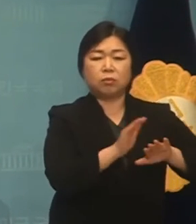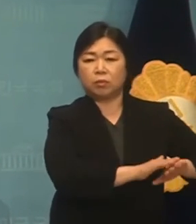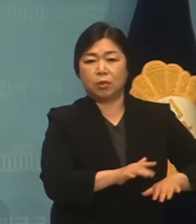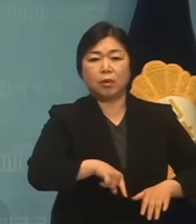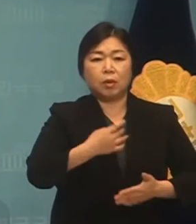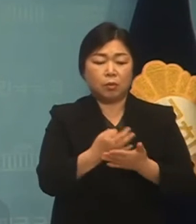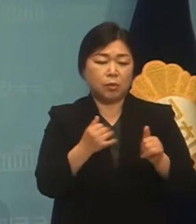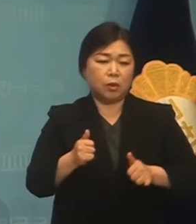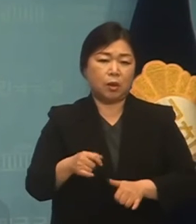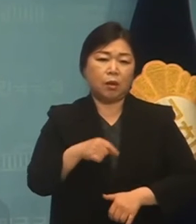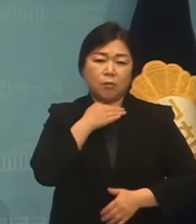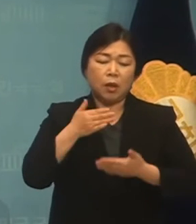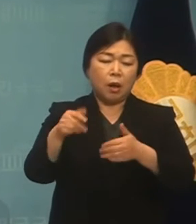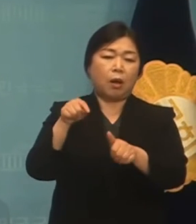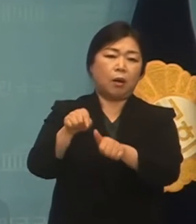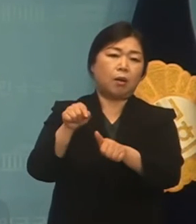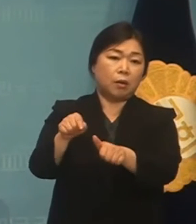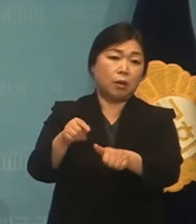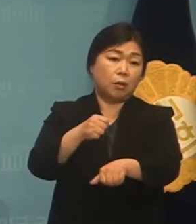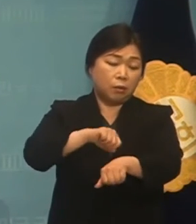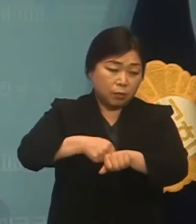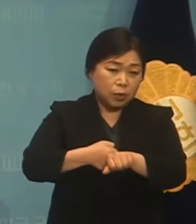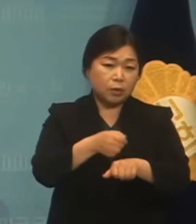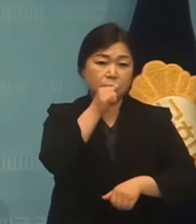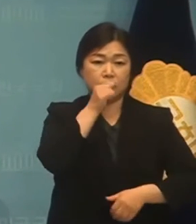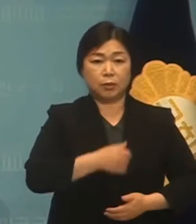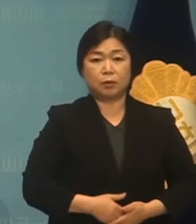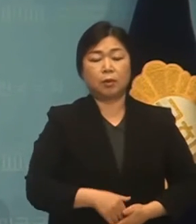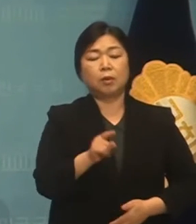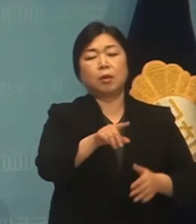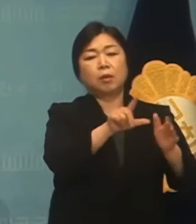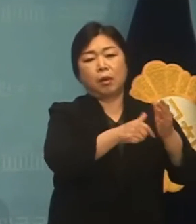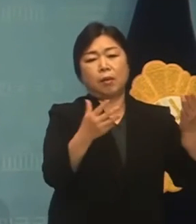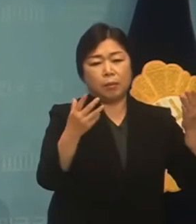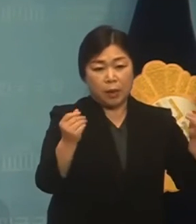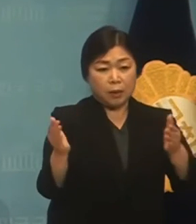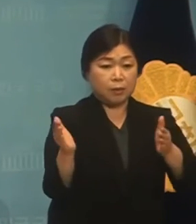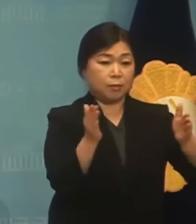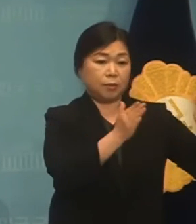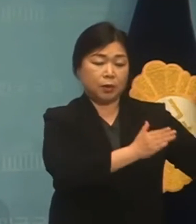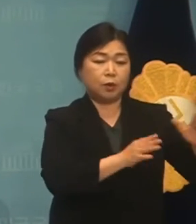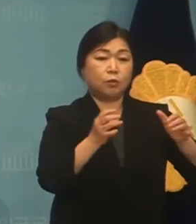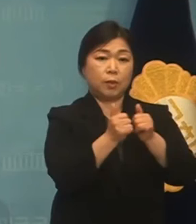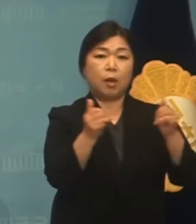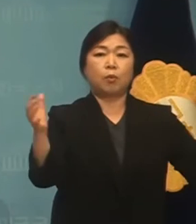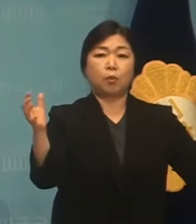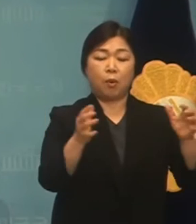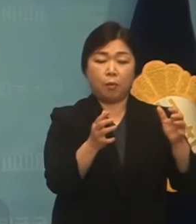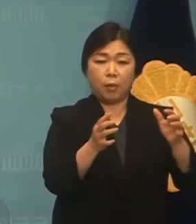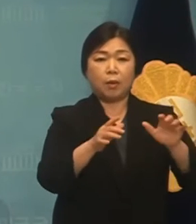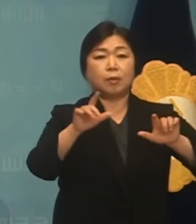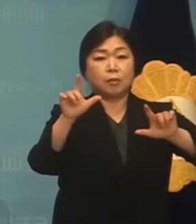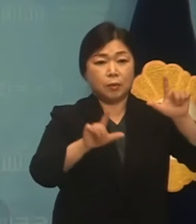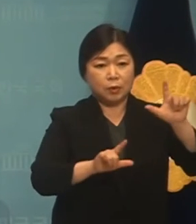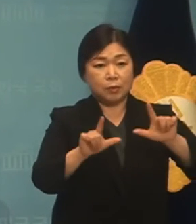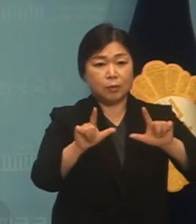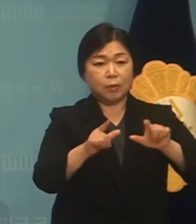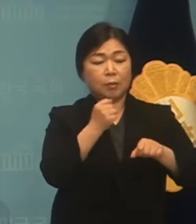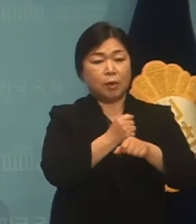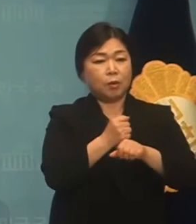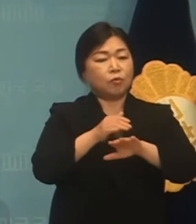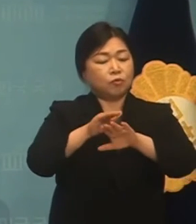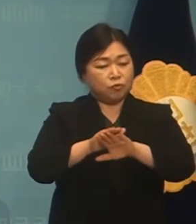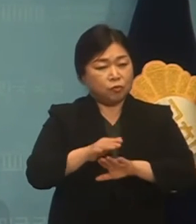희생만을 강요하였습니다. 우리는 이러한 국민 분열의 시대를 종료하고 국민을 통합화해야 할 책무를